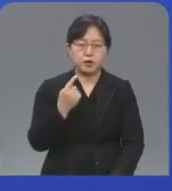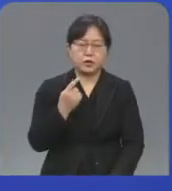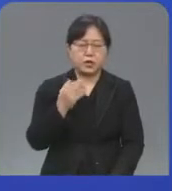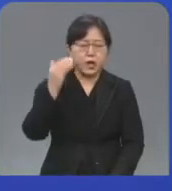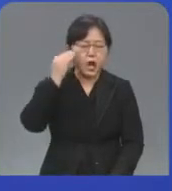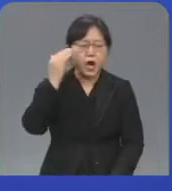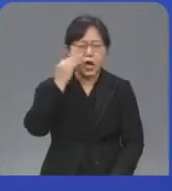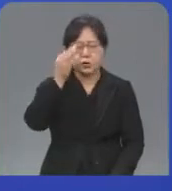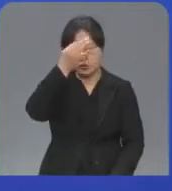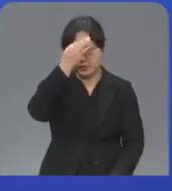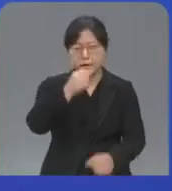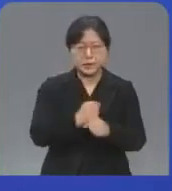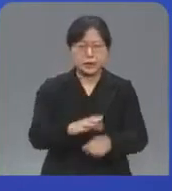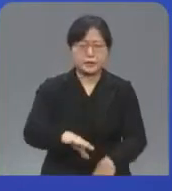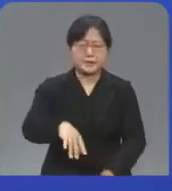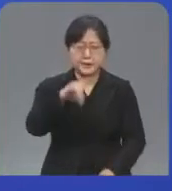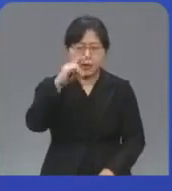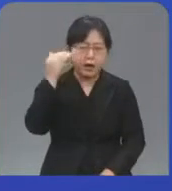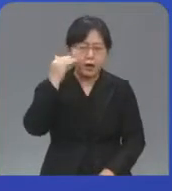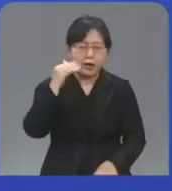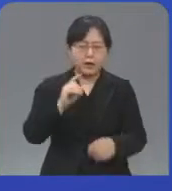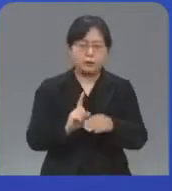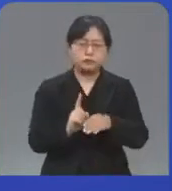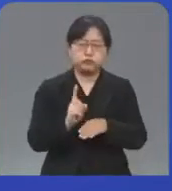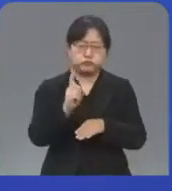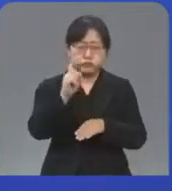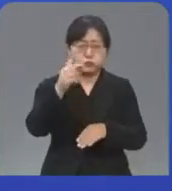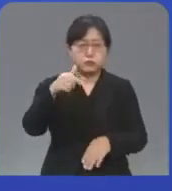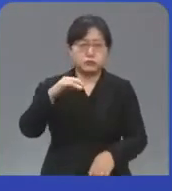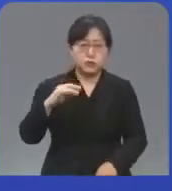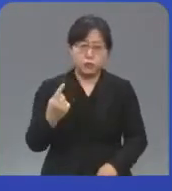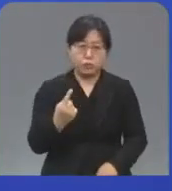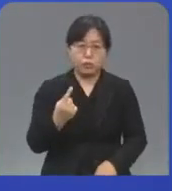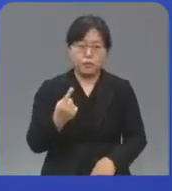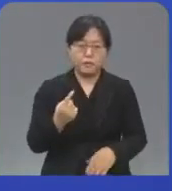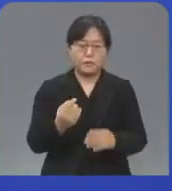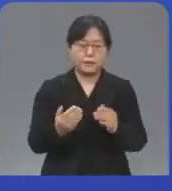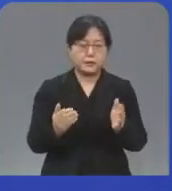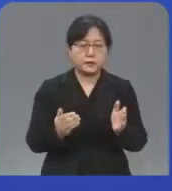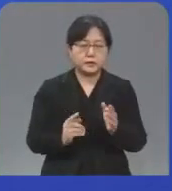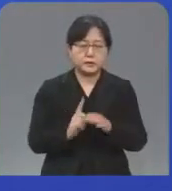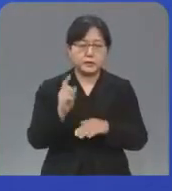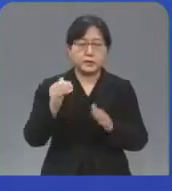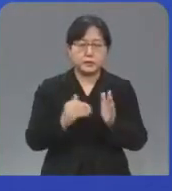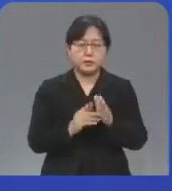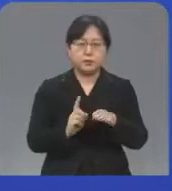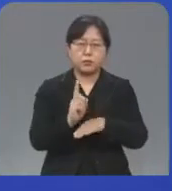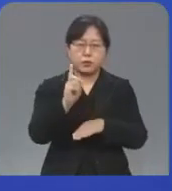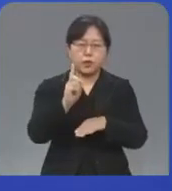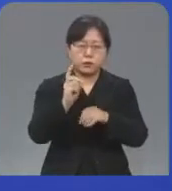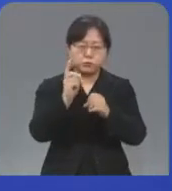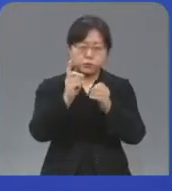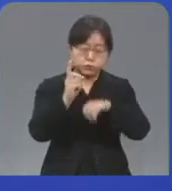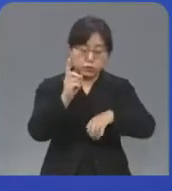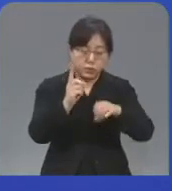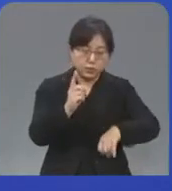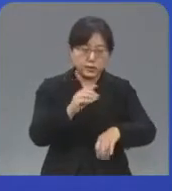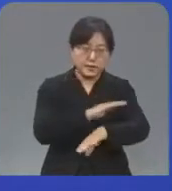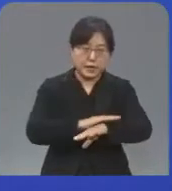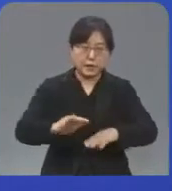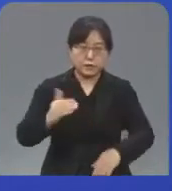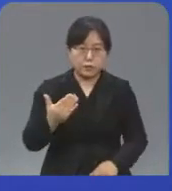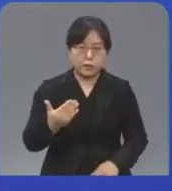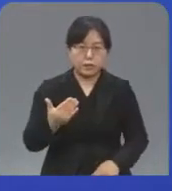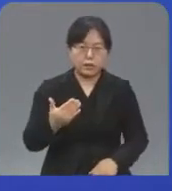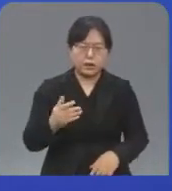우리 기술로 만든 첫 한국형 우주발사체인 누리호가 쏘아 올려졌습니다. 이 로켓 분리 과정까지는 차질 없이